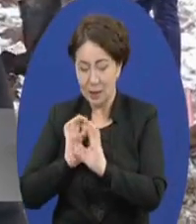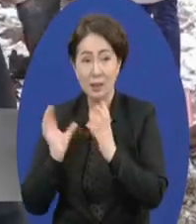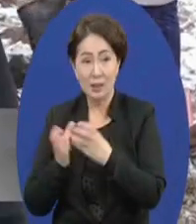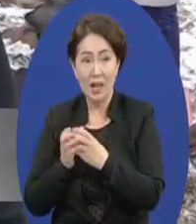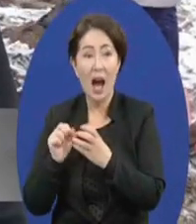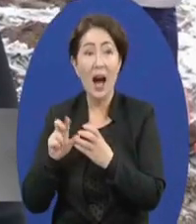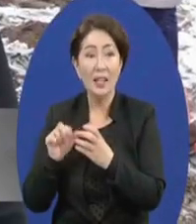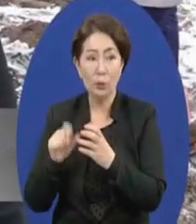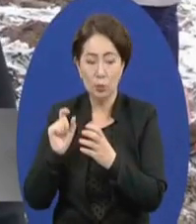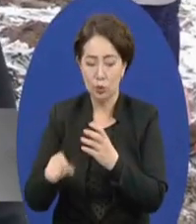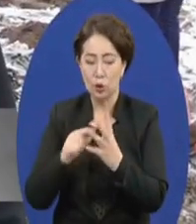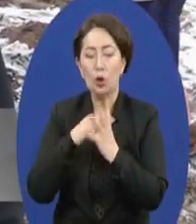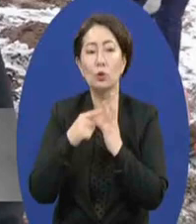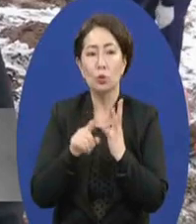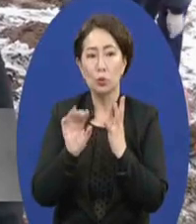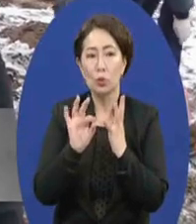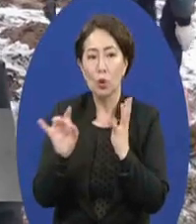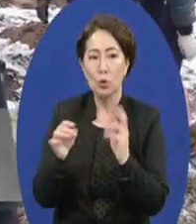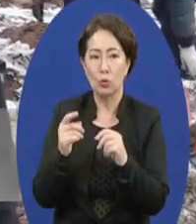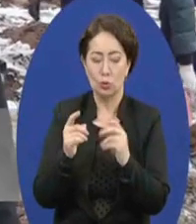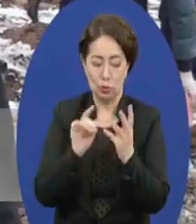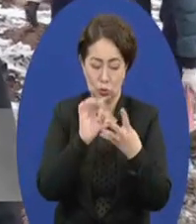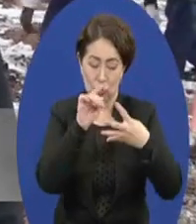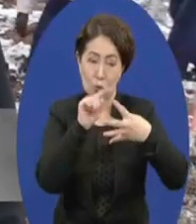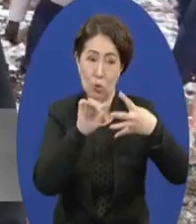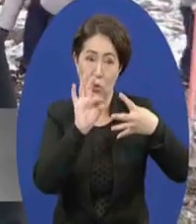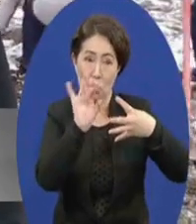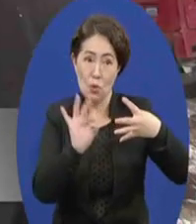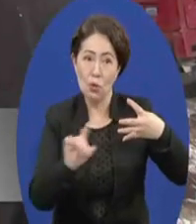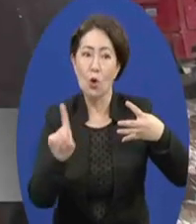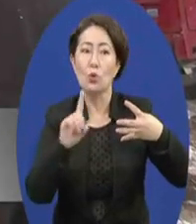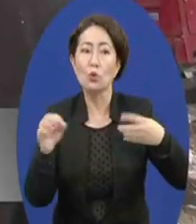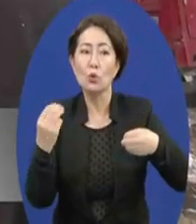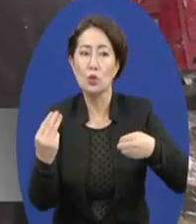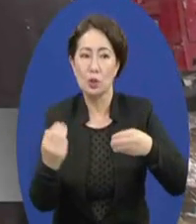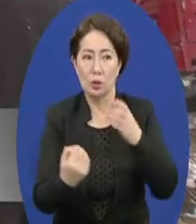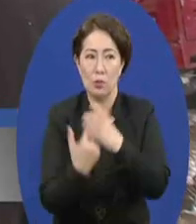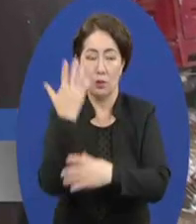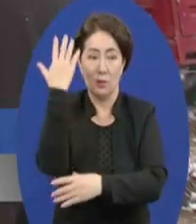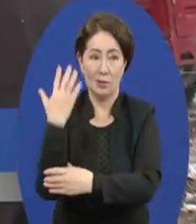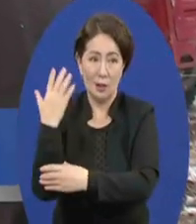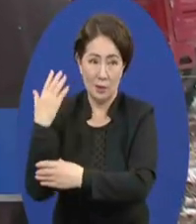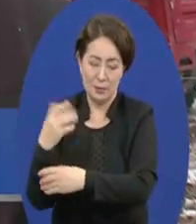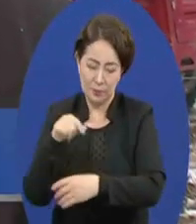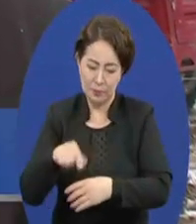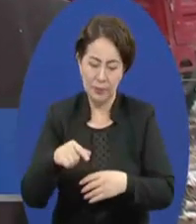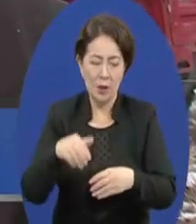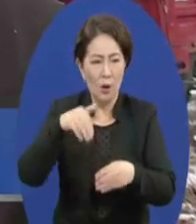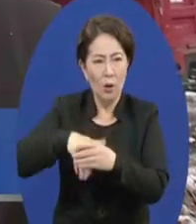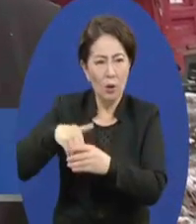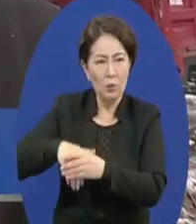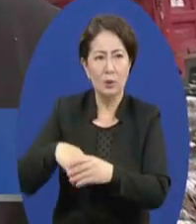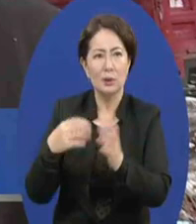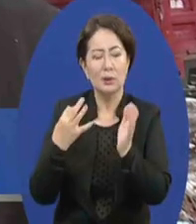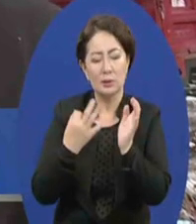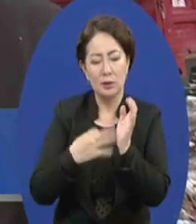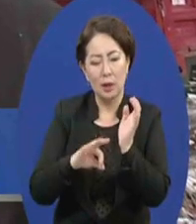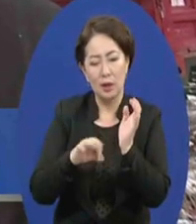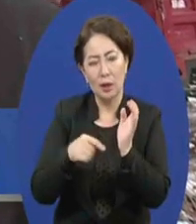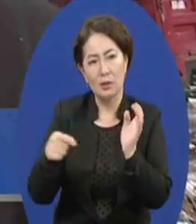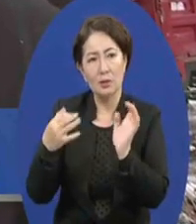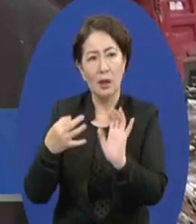энд дөрвөн төрлийн 110 мод тарьж энэ аянд нэгдэж хамтарч ажиллаж байна. Ихэнх суулгацуд за нэг 80-85 орчим одоо